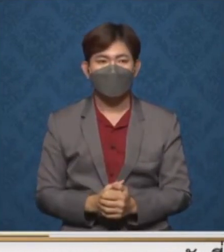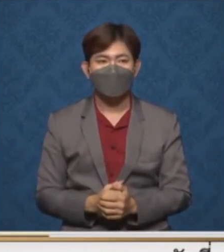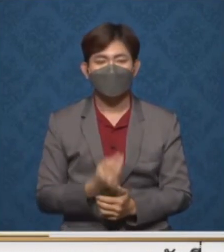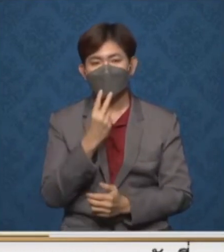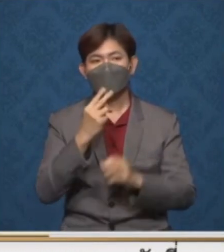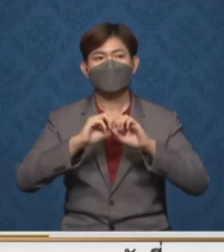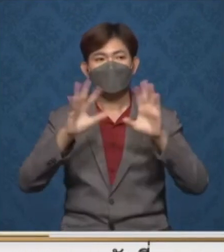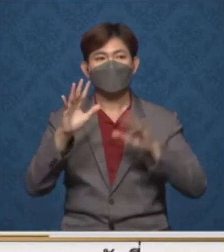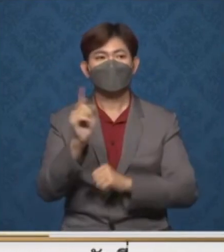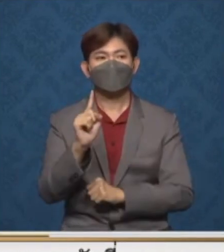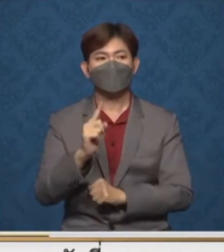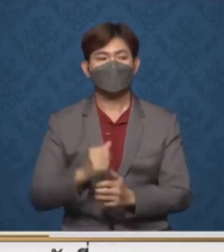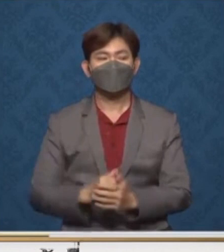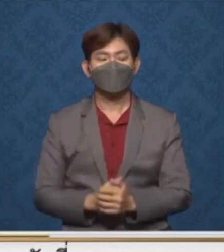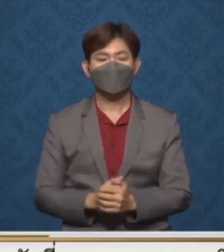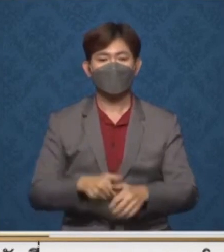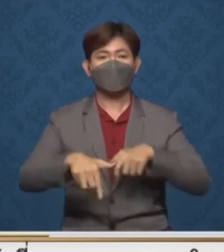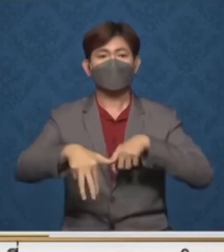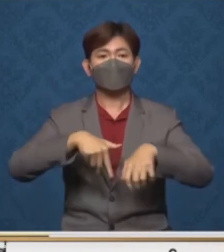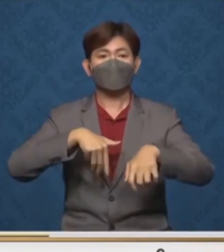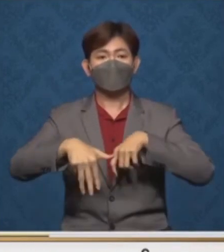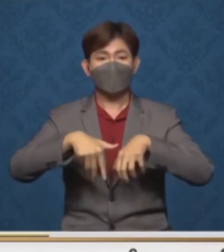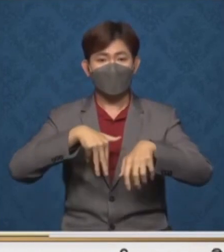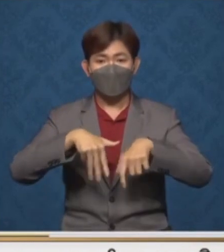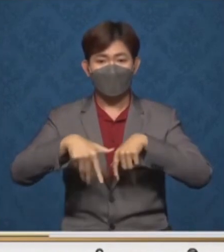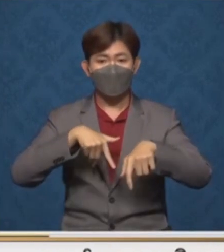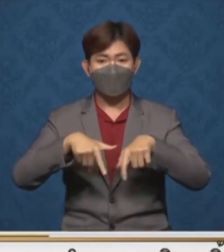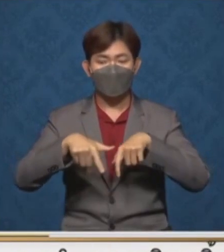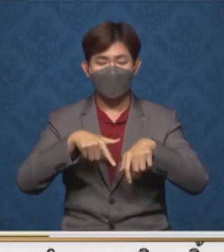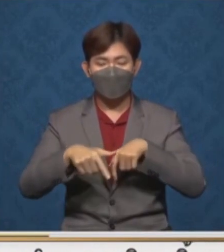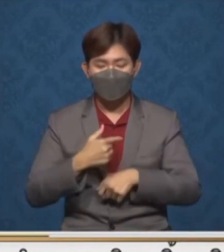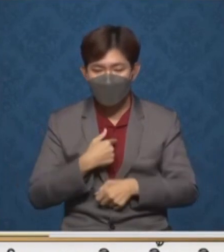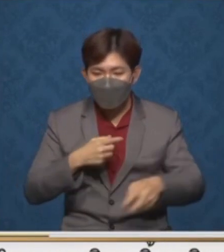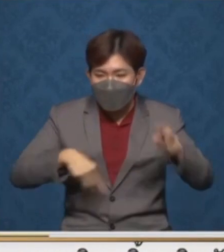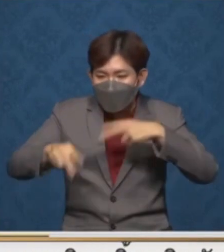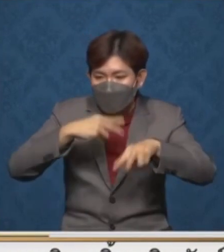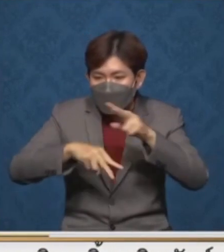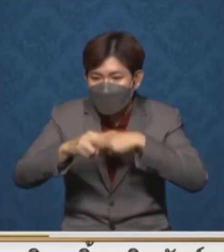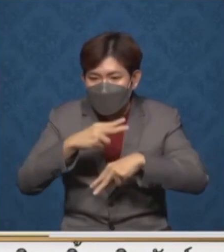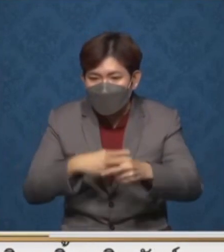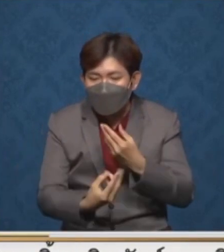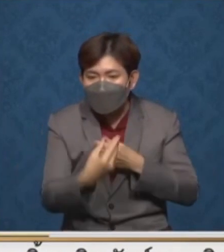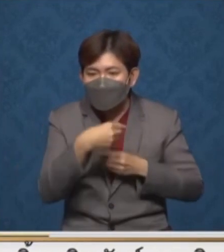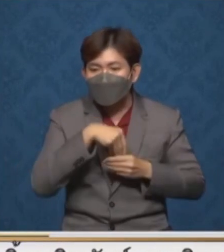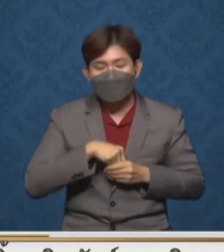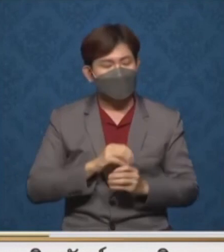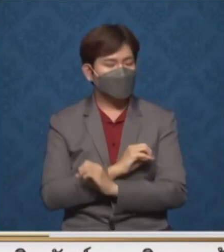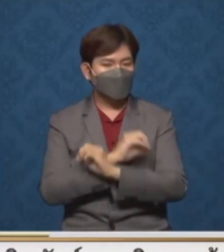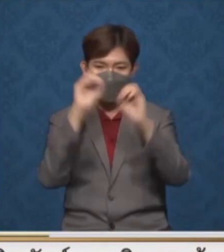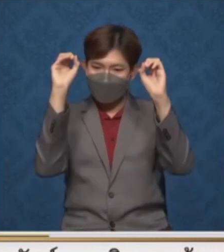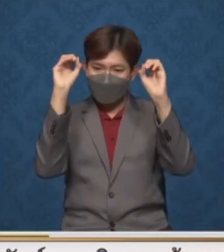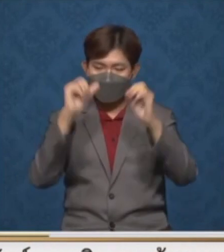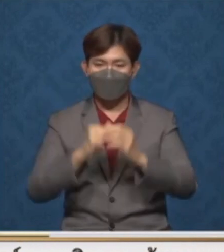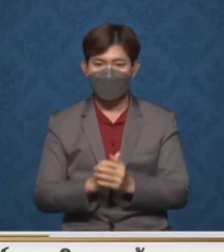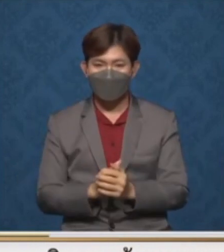นว่าท่านไม่ได้มีประชาชนอยู่ในหัวใจเลยแม้แต่น้อยพลเอกประยุทธ์ท่านต้องยอม